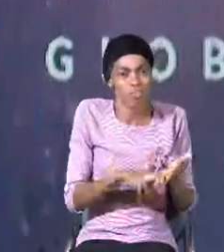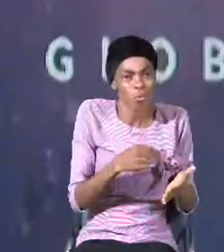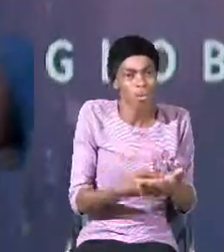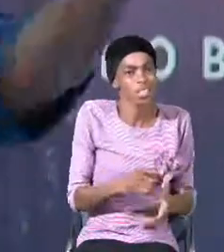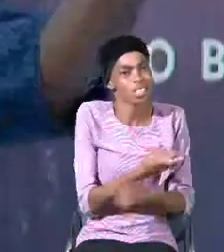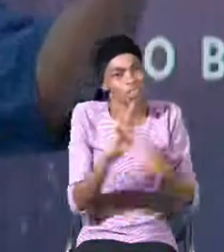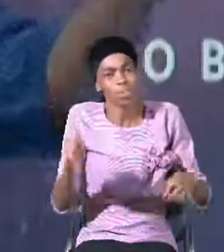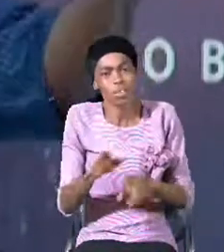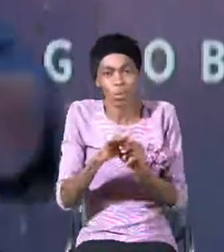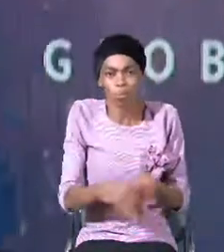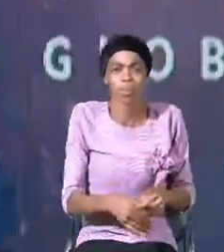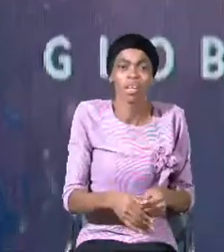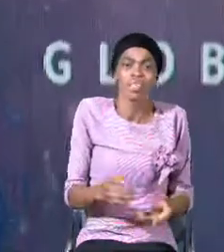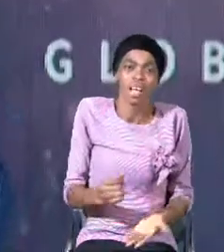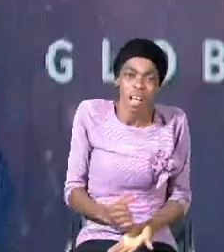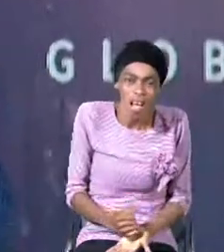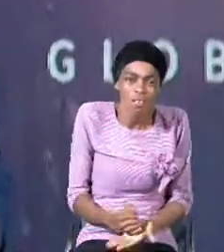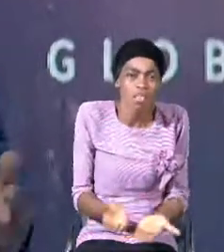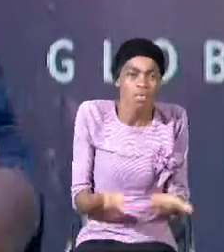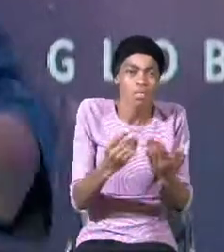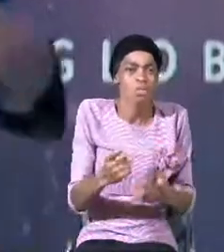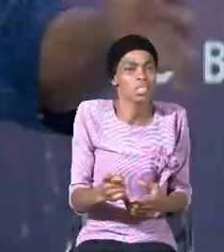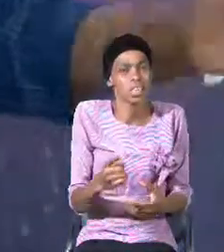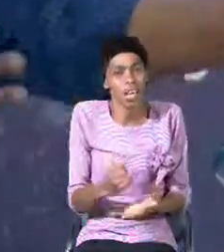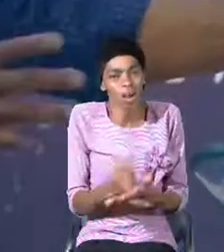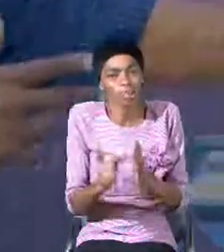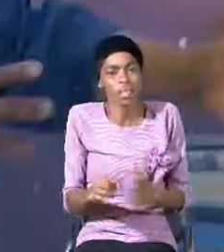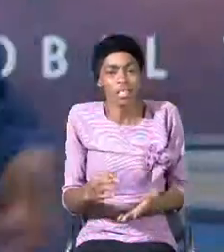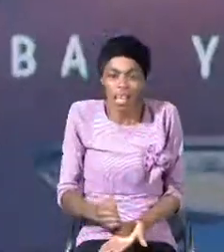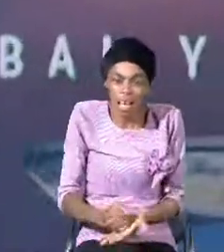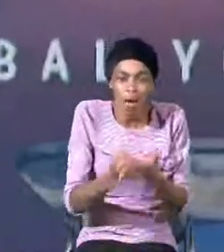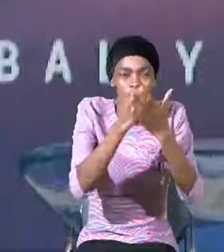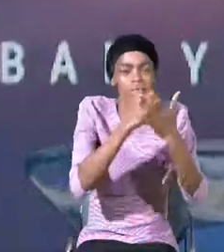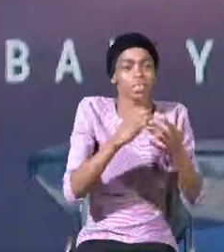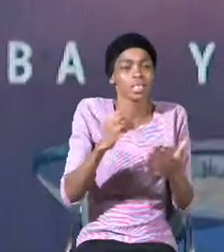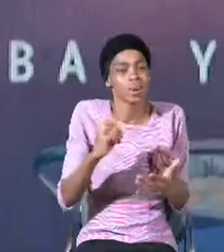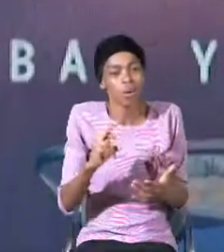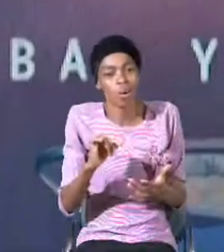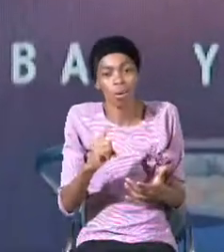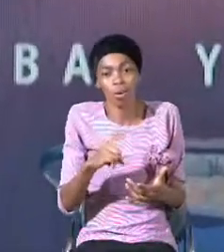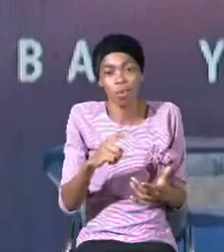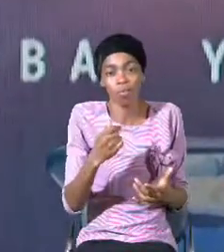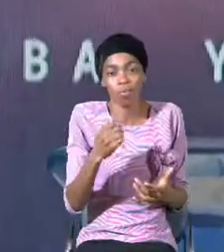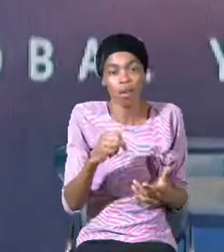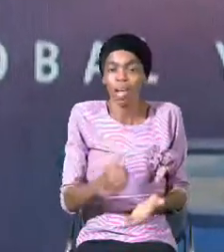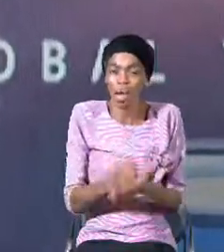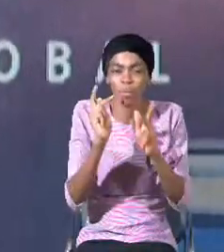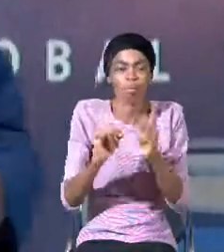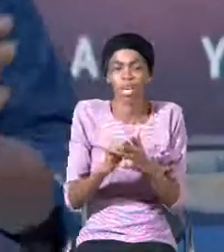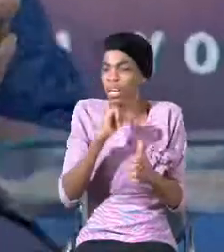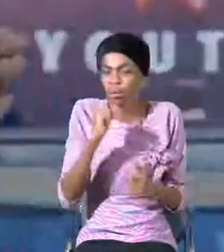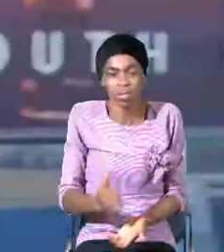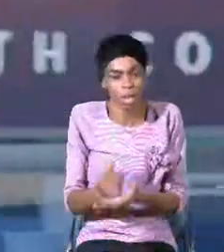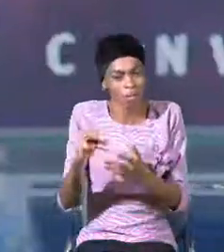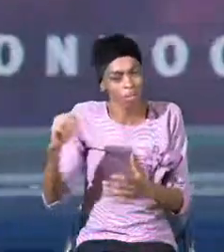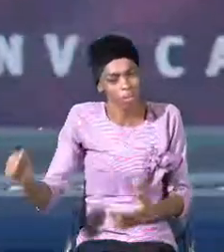les opprimés, en éduquant les orphelins et en aidant ceux-là qui ne peuvent pas s'aider